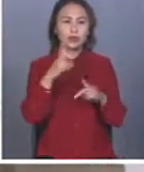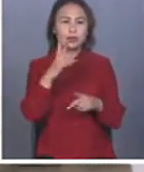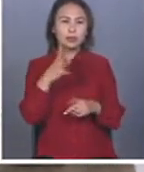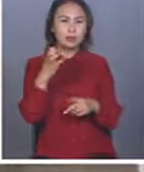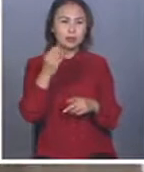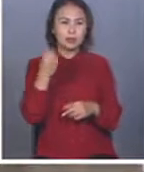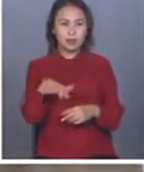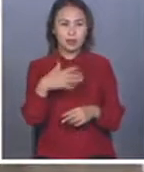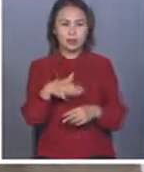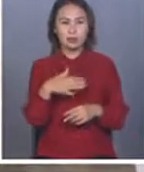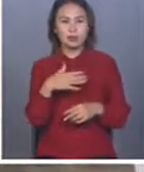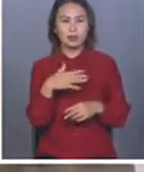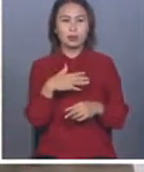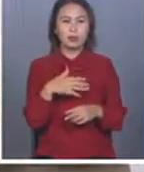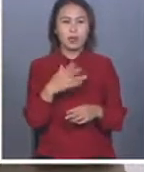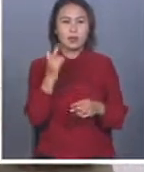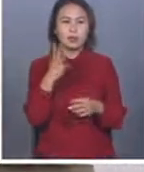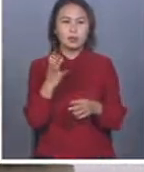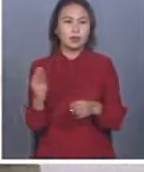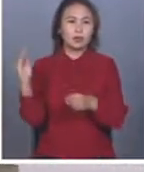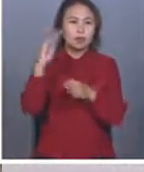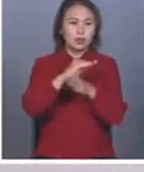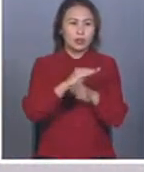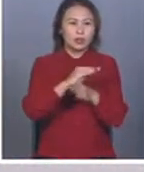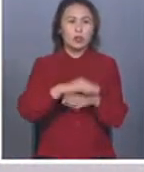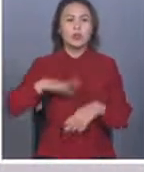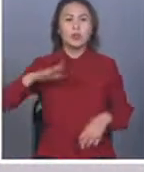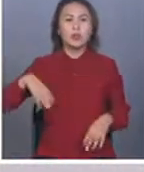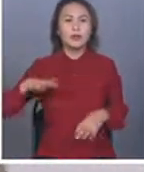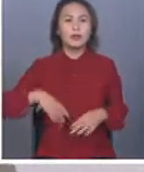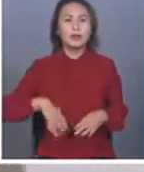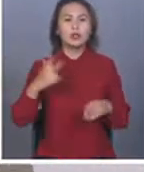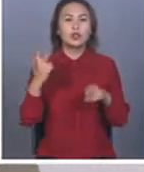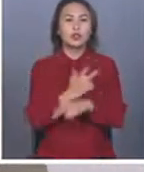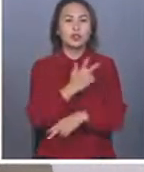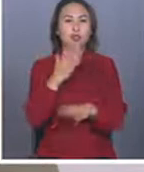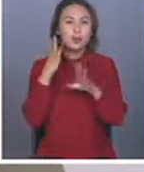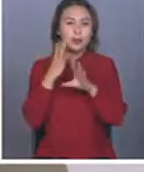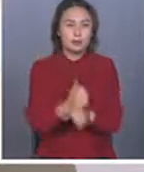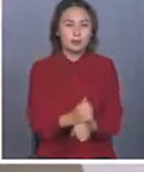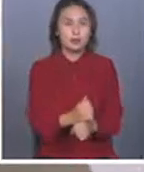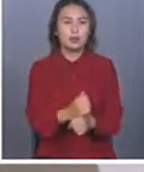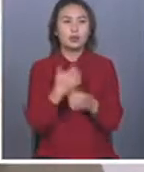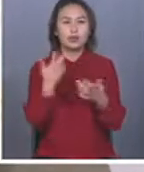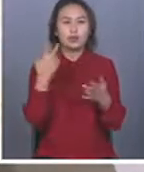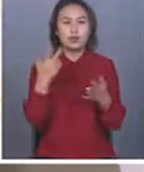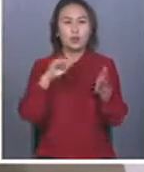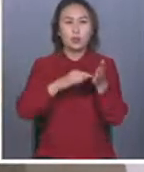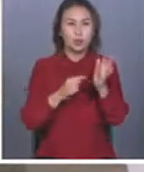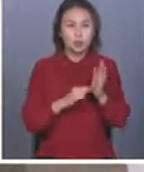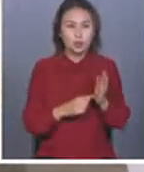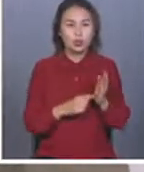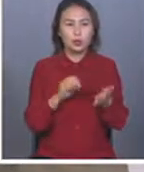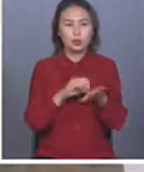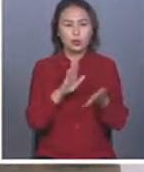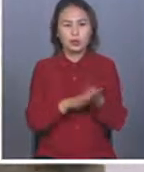сөз, 2500 теңгені қосамыз. Одан кейін 3 есе арзанды деген сөз, 3-ке бөлу амалы